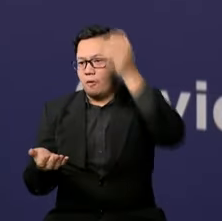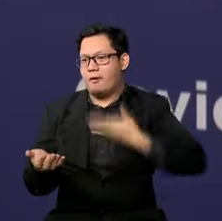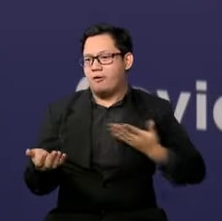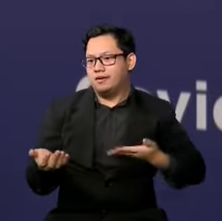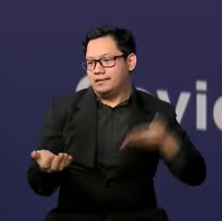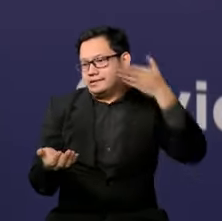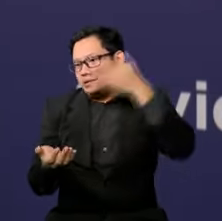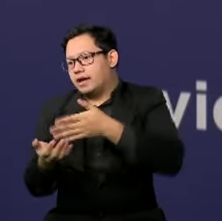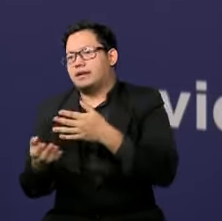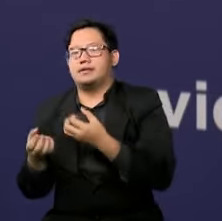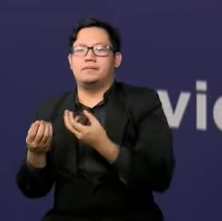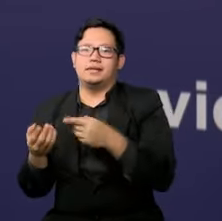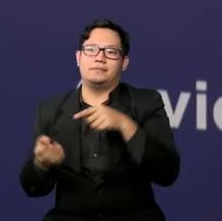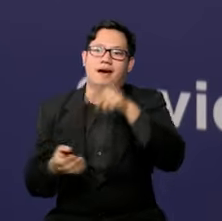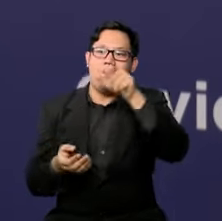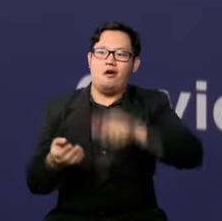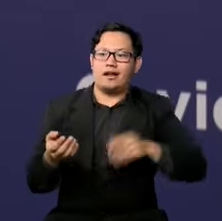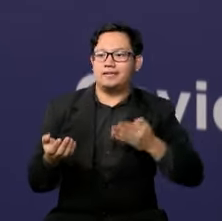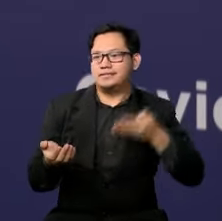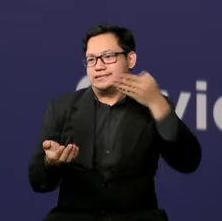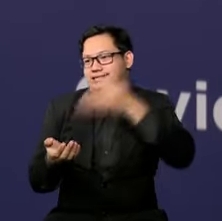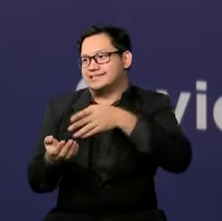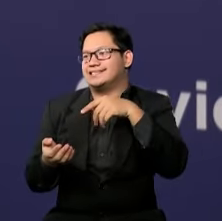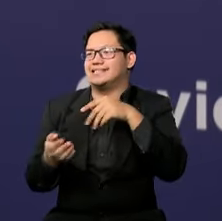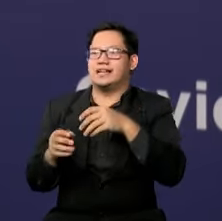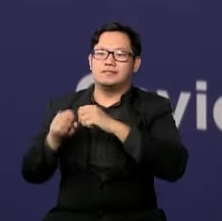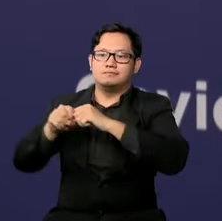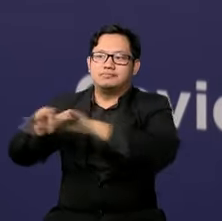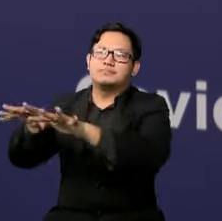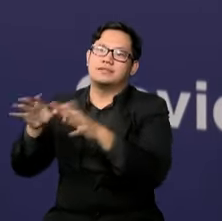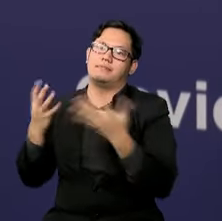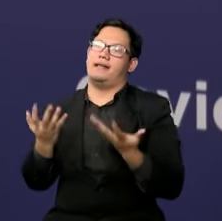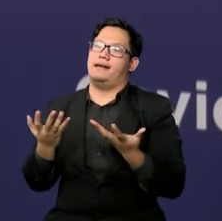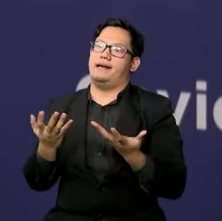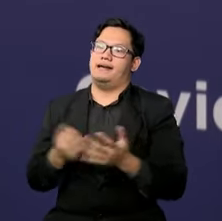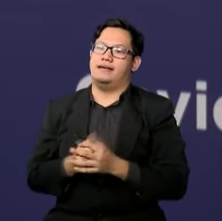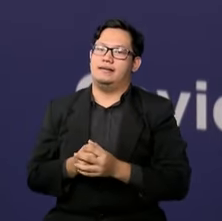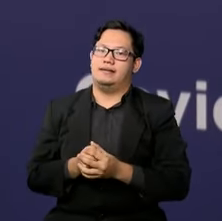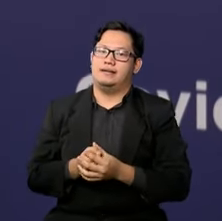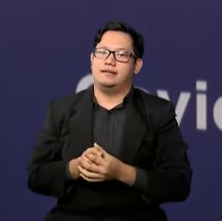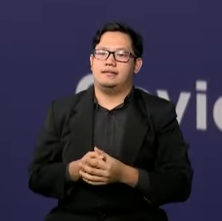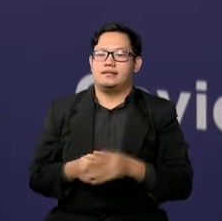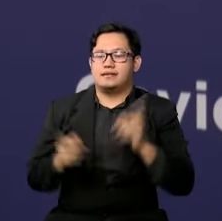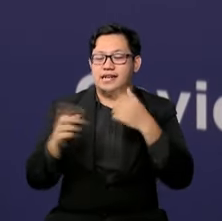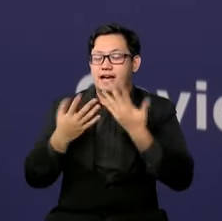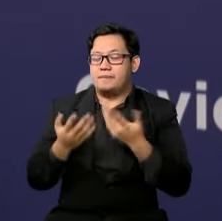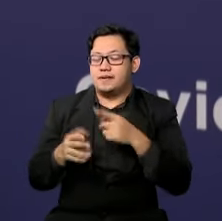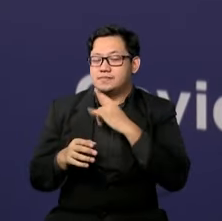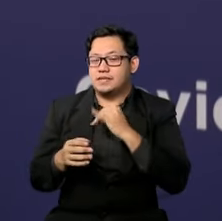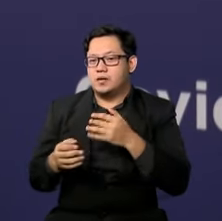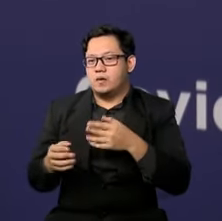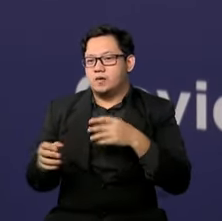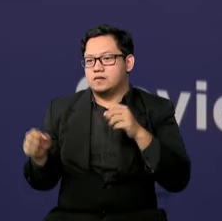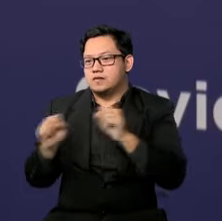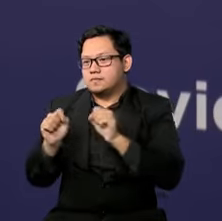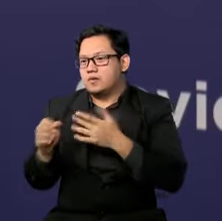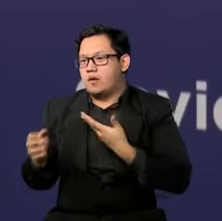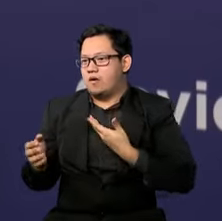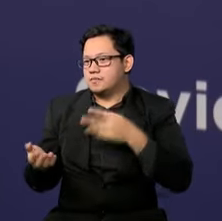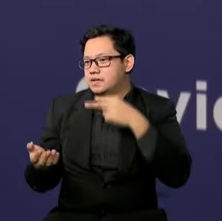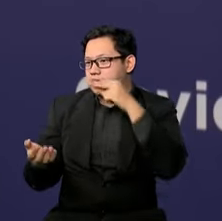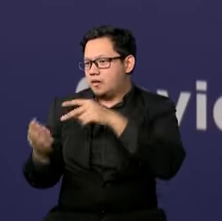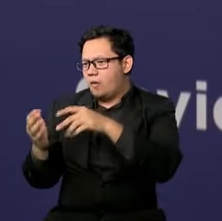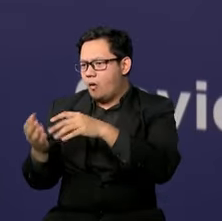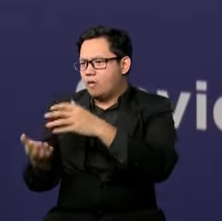malah jadi sumber penularan nanti karena ada imported ISIS dari luar masuk ke dalam jadi tidak bisa dengan cepat Ketika kita melihat hijau Ya udah saya mau liburan